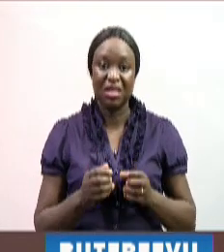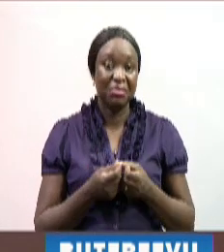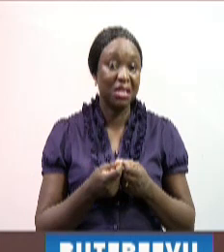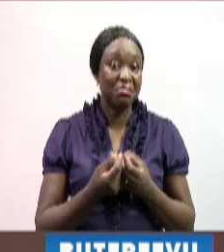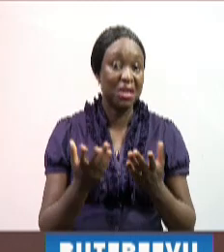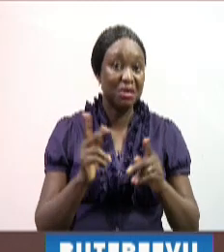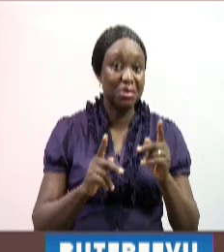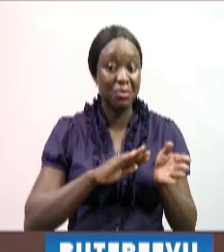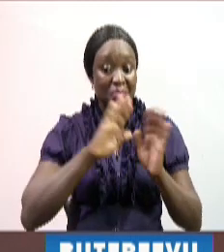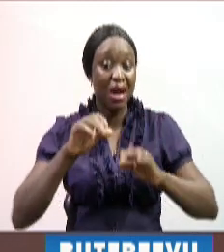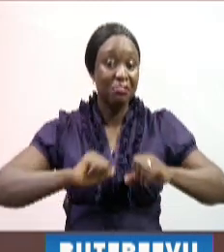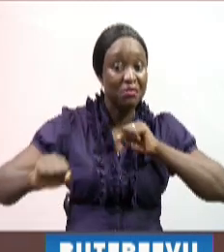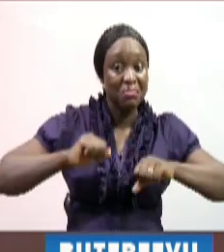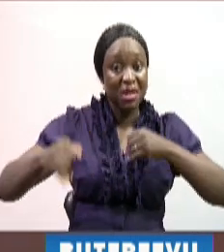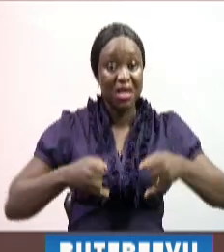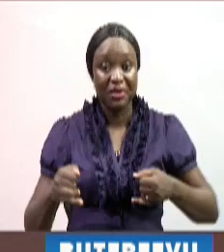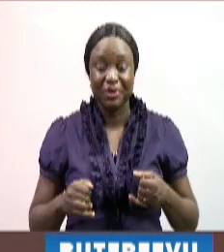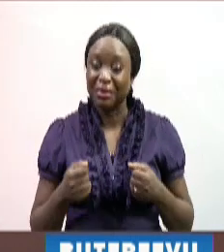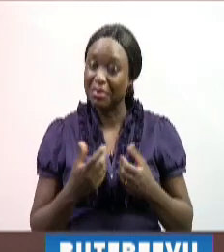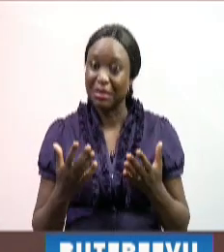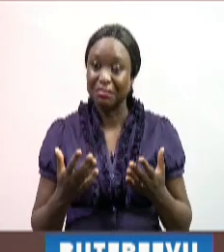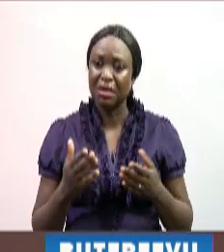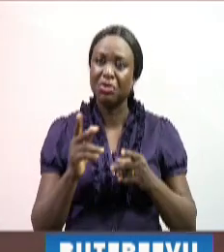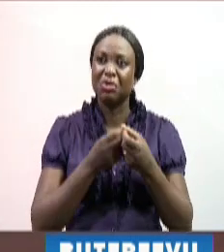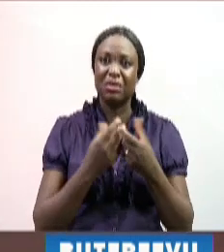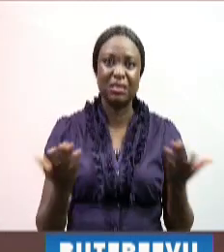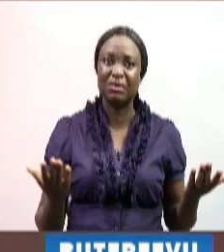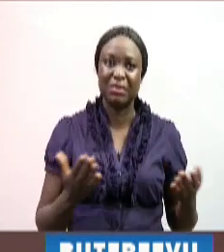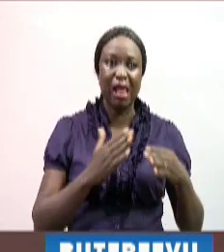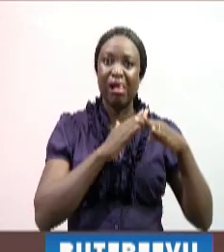byebakyakalirangamu olw'abannannyini byo okukoowa omuggalo ne bakyusa ne badda mirimu emirala.